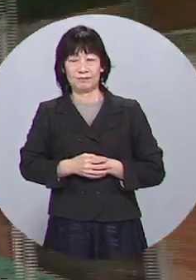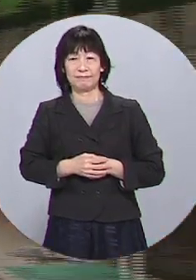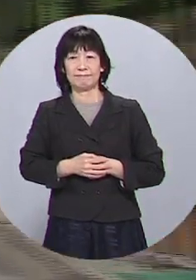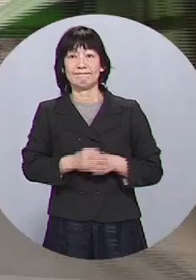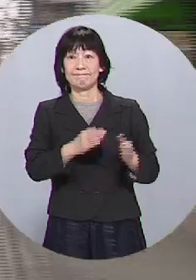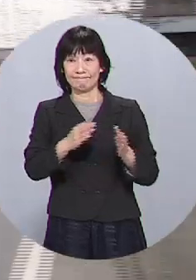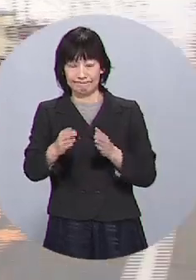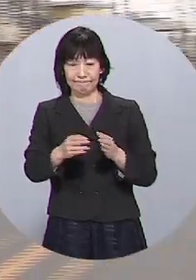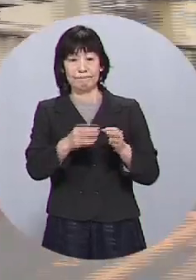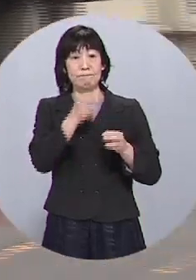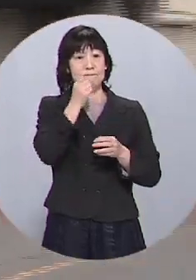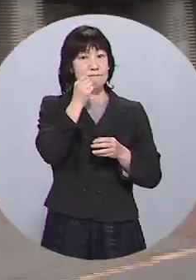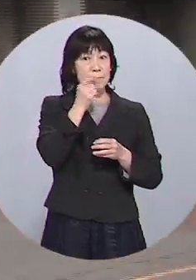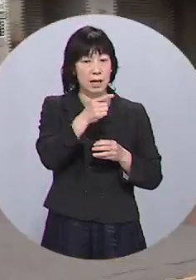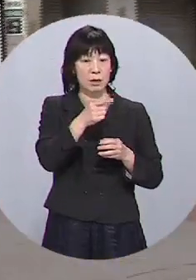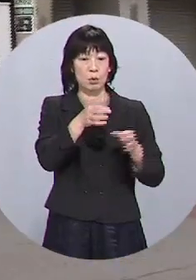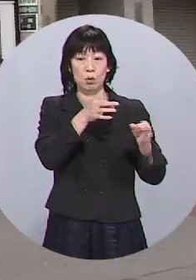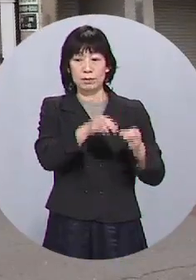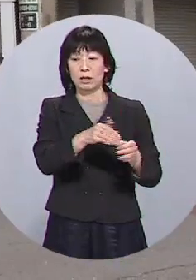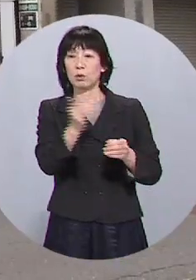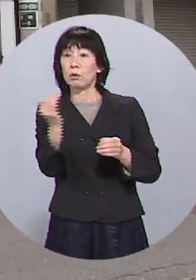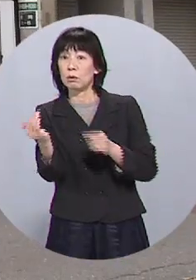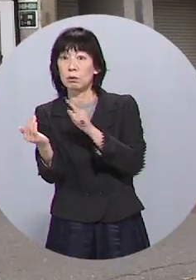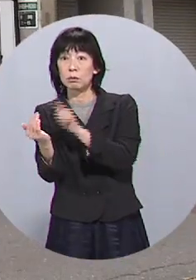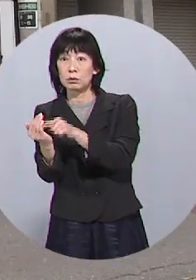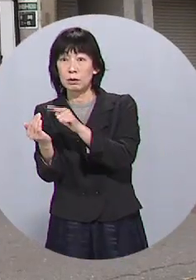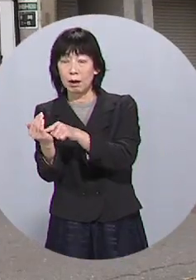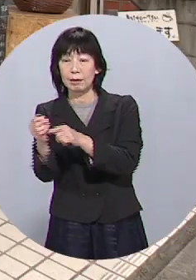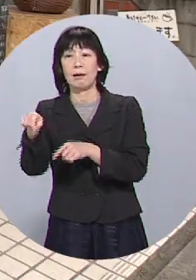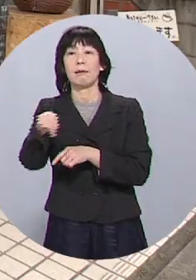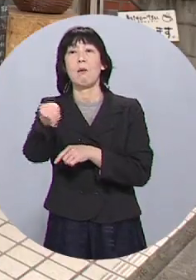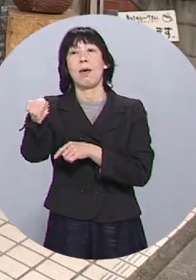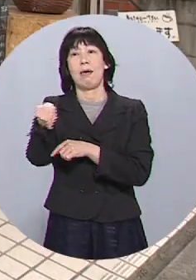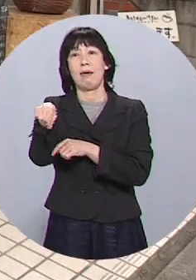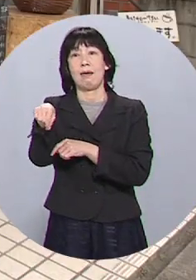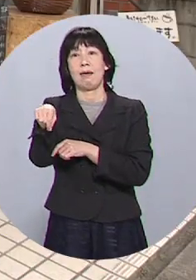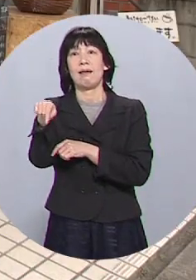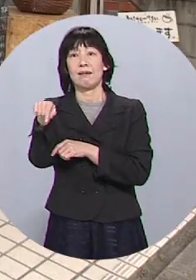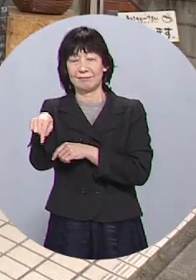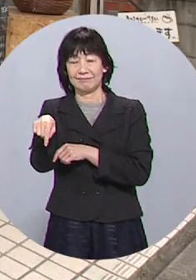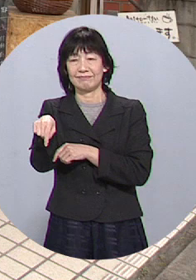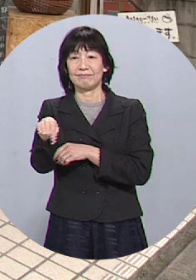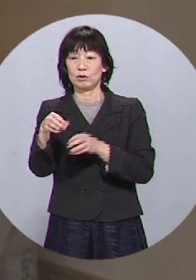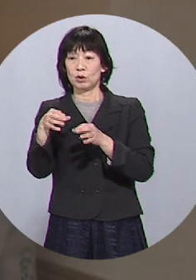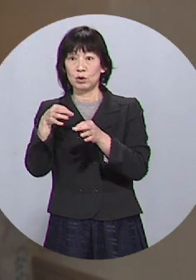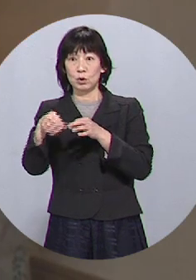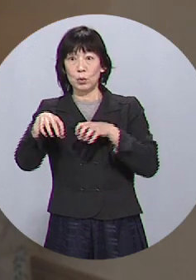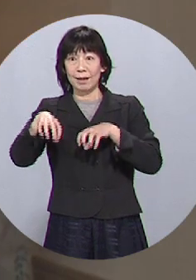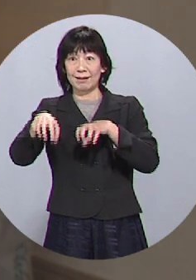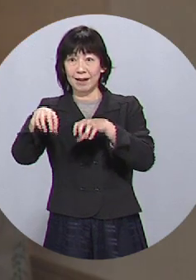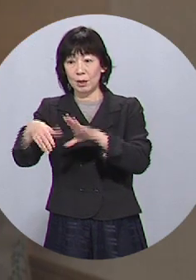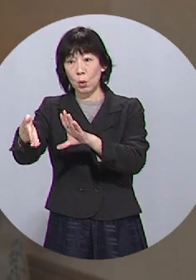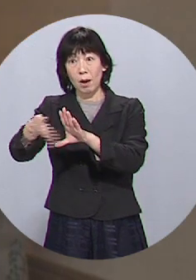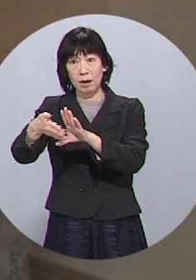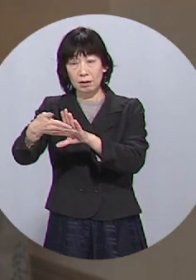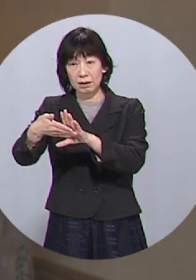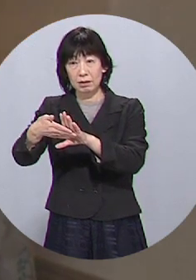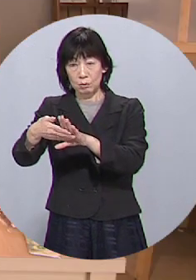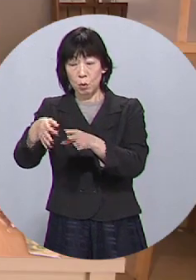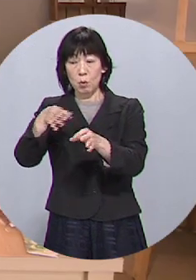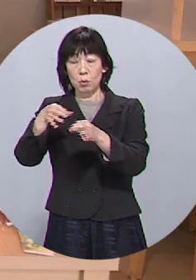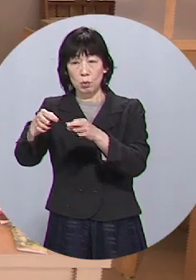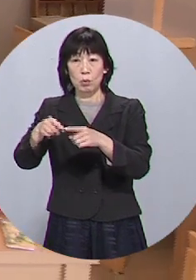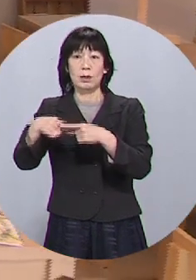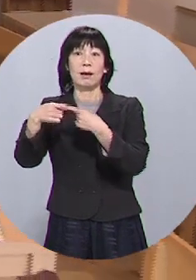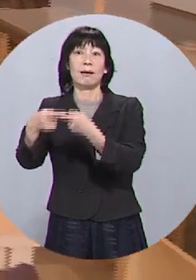一方ベーカリーの向かいにあるのが一つ一つながるカフェ。商店街の空き店舗を利用したお店で地域